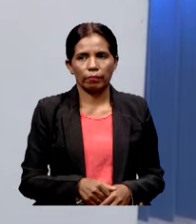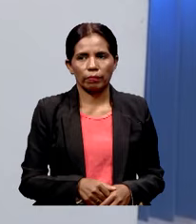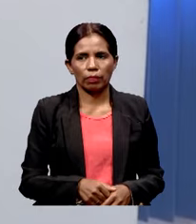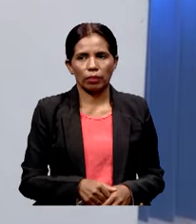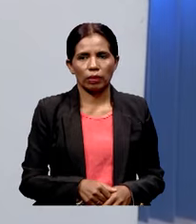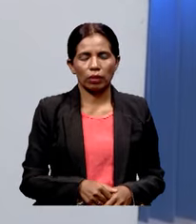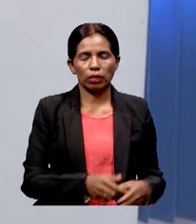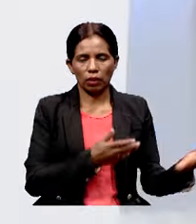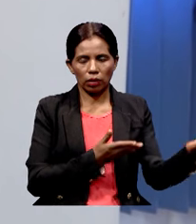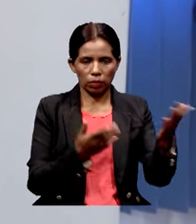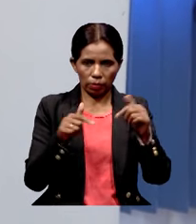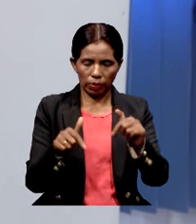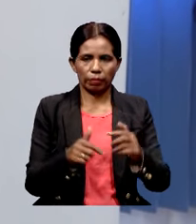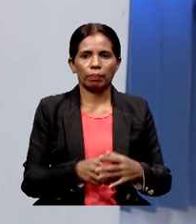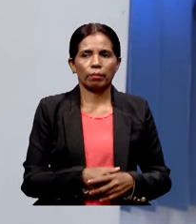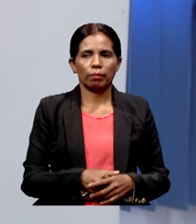52152 nebe